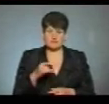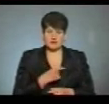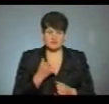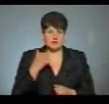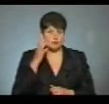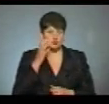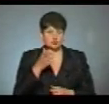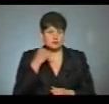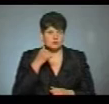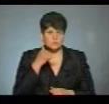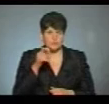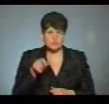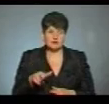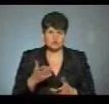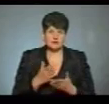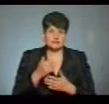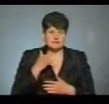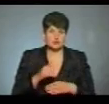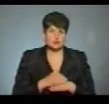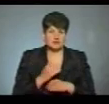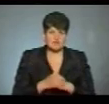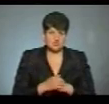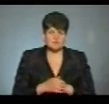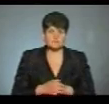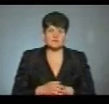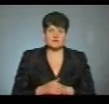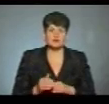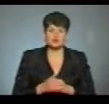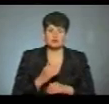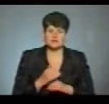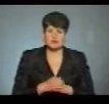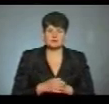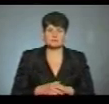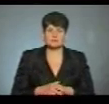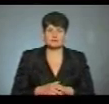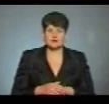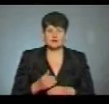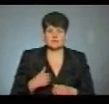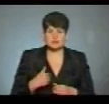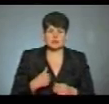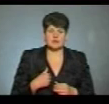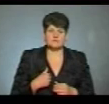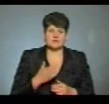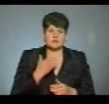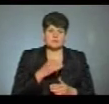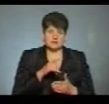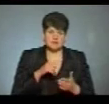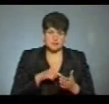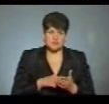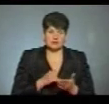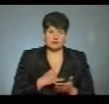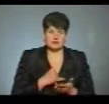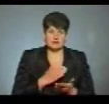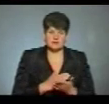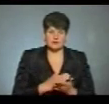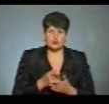послухаємо додзвонювача, якщо ви ще на зв'язку. Доброго вечора. Добрий вечір. Будь ласка, запитайте. Я до доповідача. У мене є питання.